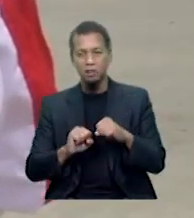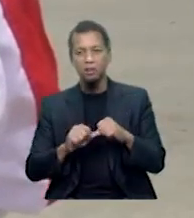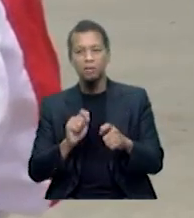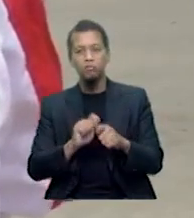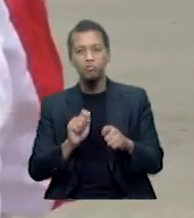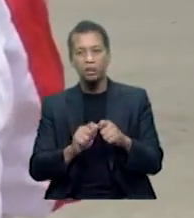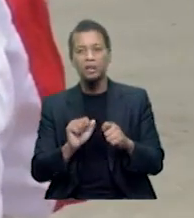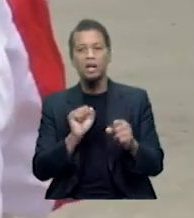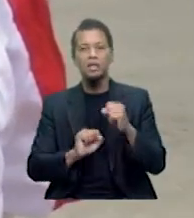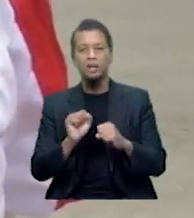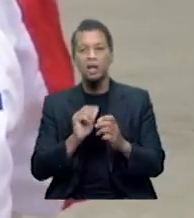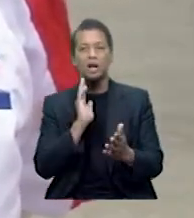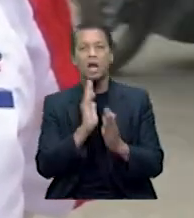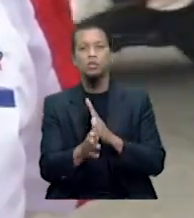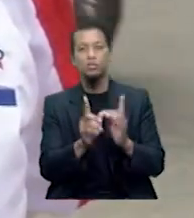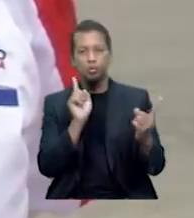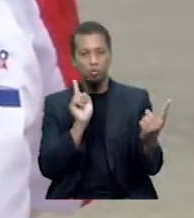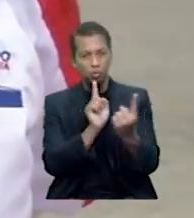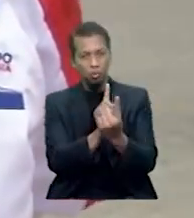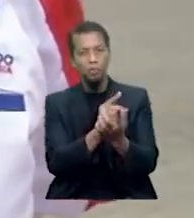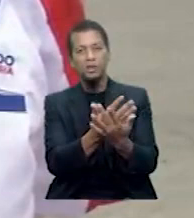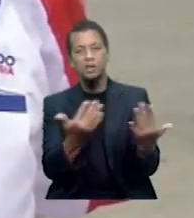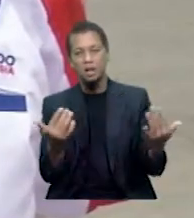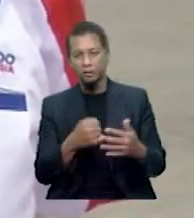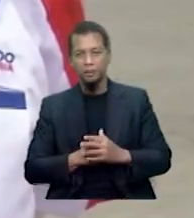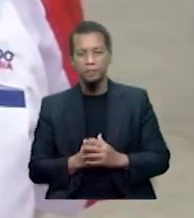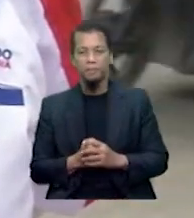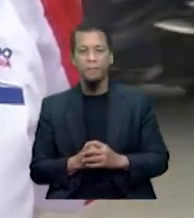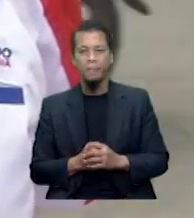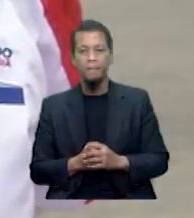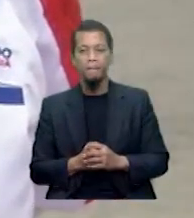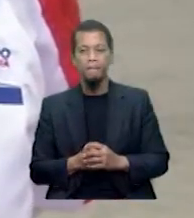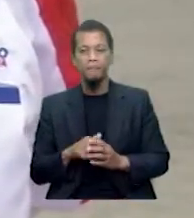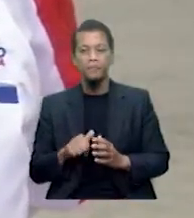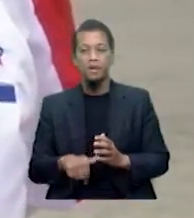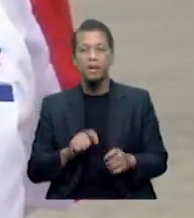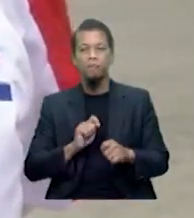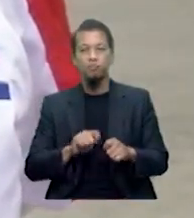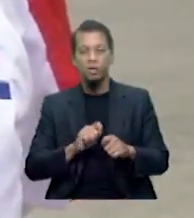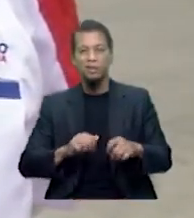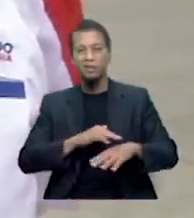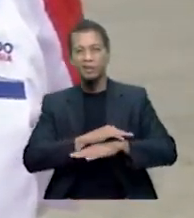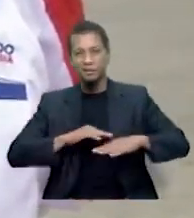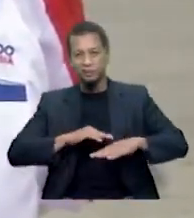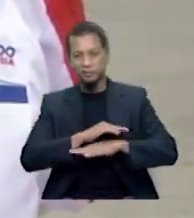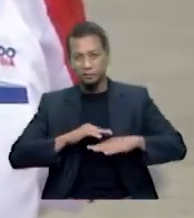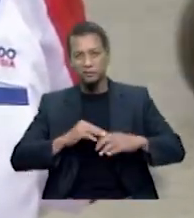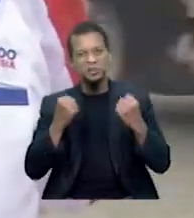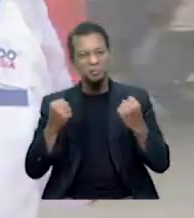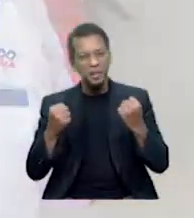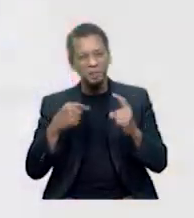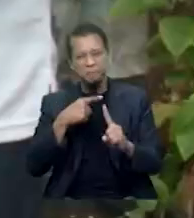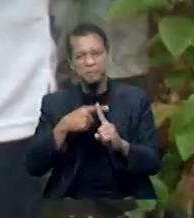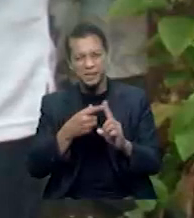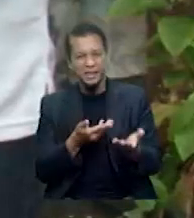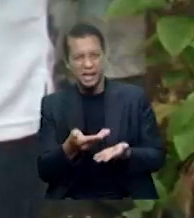menyentuh masyarakat dengan senam sehat dan pelayanan kesehatan untuk masyarakat yang